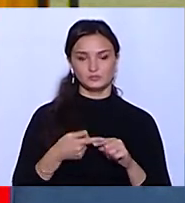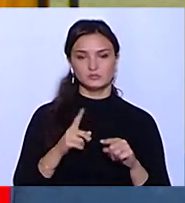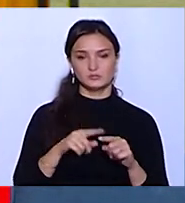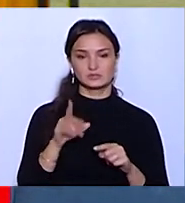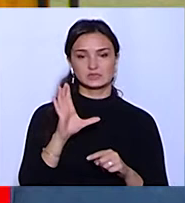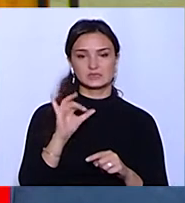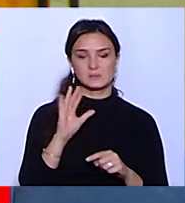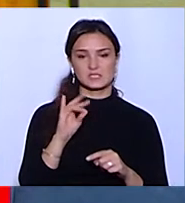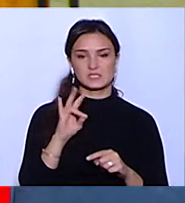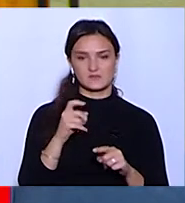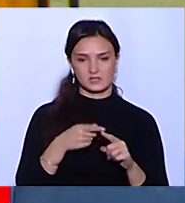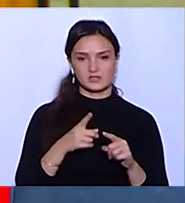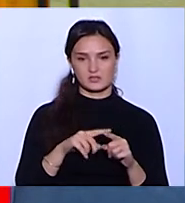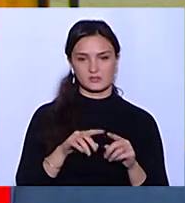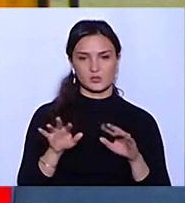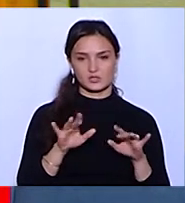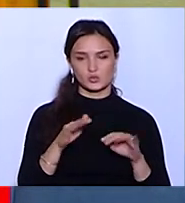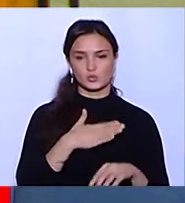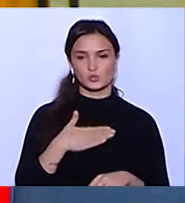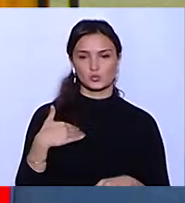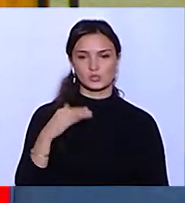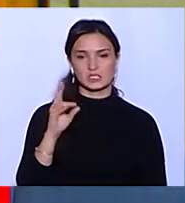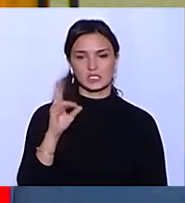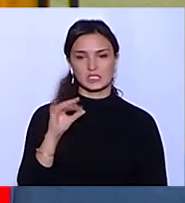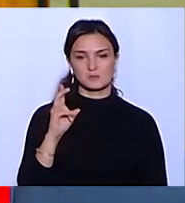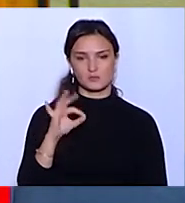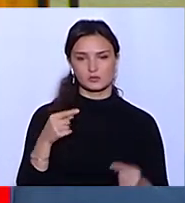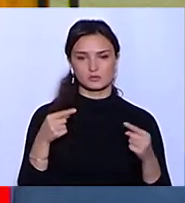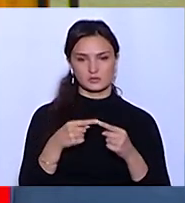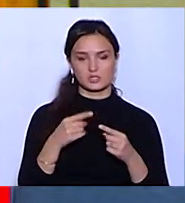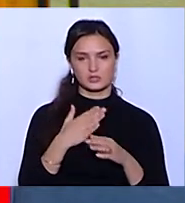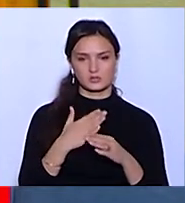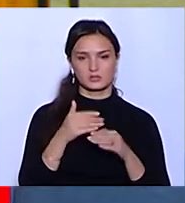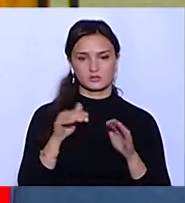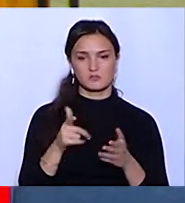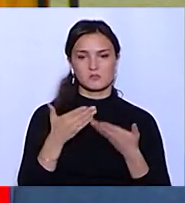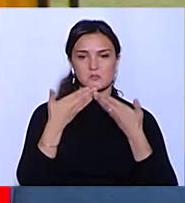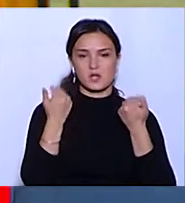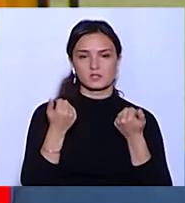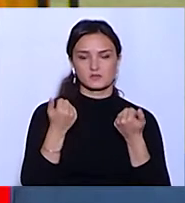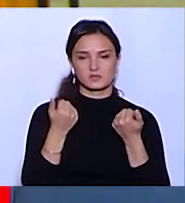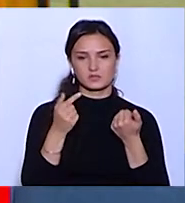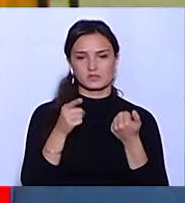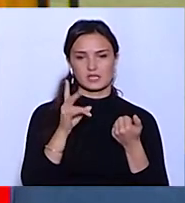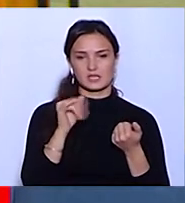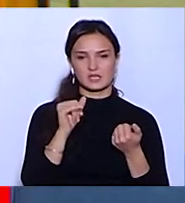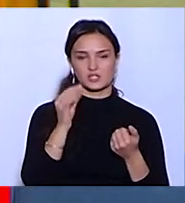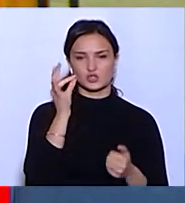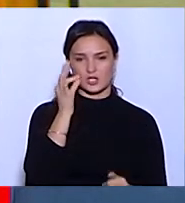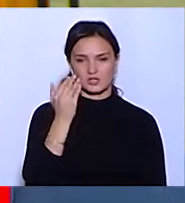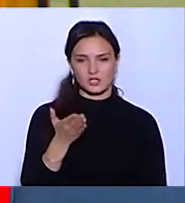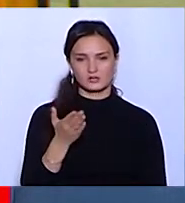სიმსივნური პროცესების შემთხვევაში, ზოგადად ძუძუს კიბოს შემთხვევაშიც დადგენილია, რომ მარტივად შეთვისებადი ნახშირწყლები,